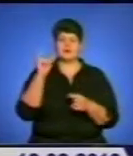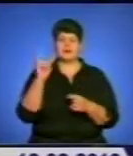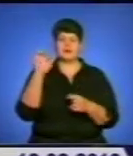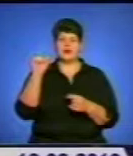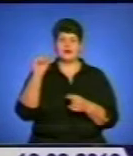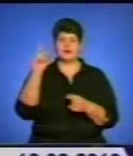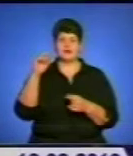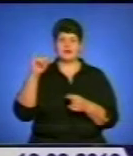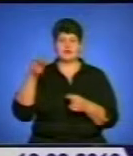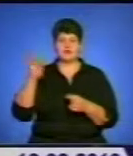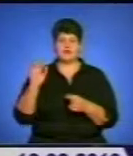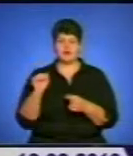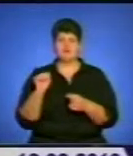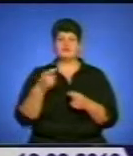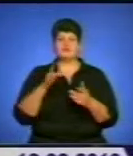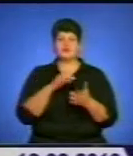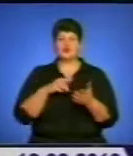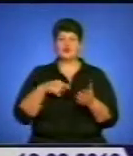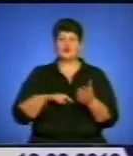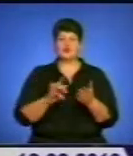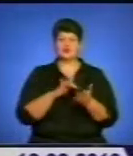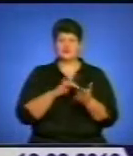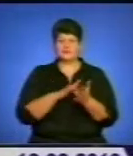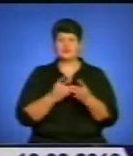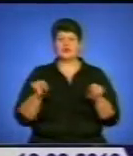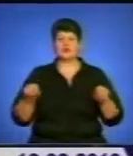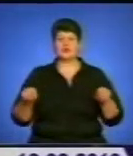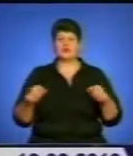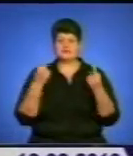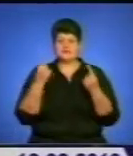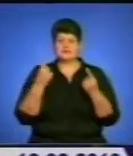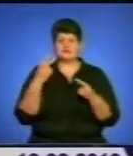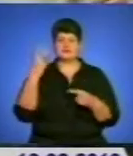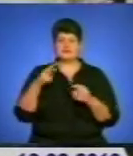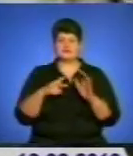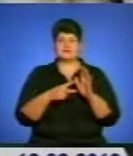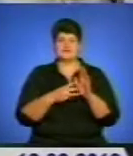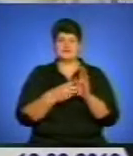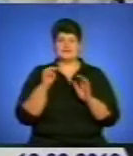у перинатальних центрах України народилося 20 тисяч малюків.